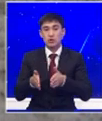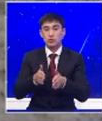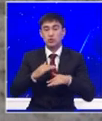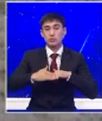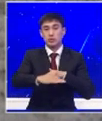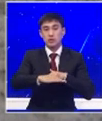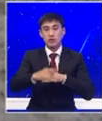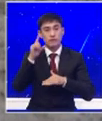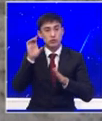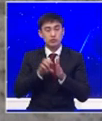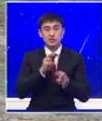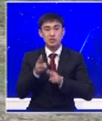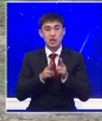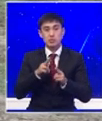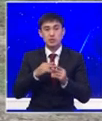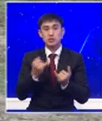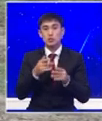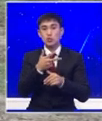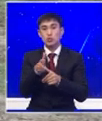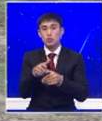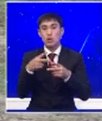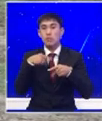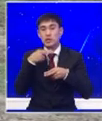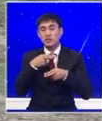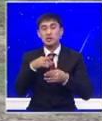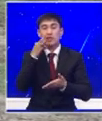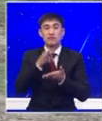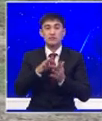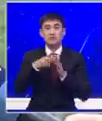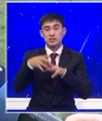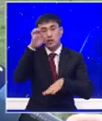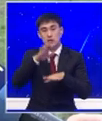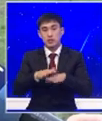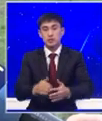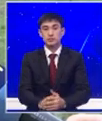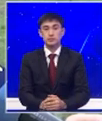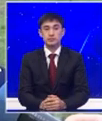покрытия. Выслушав все жалобы сельчан, наша съемочная группа обратилась за ответами в сельский акимат.